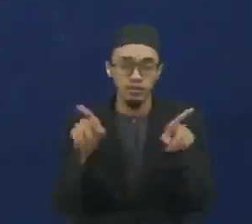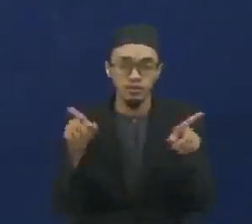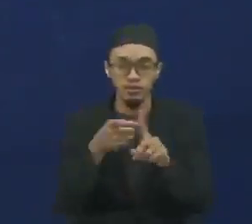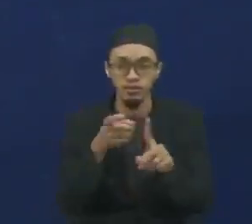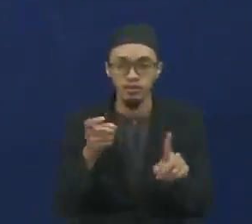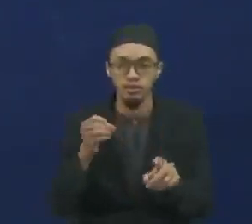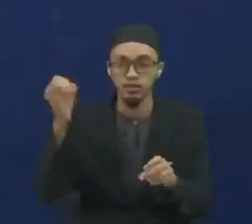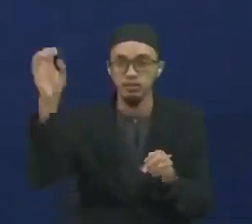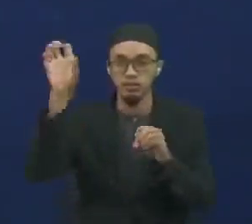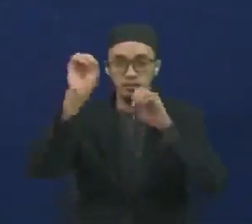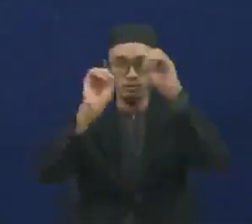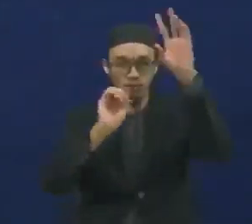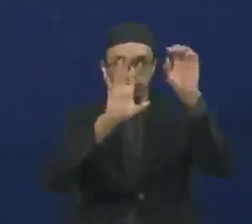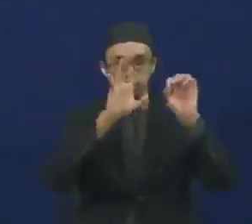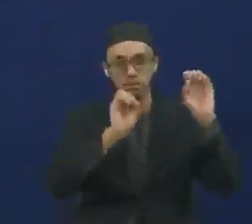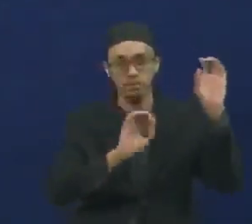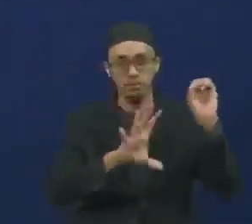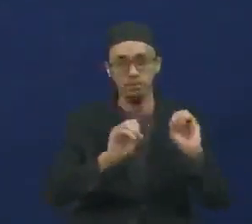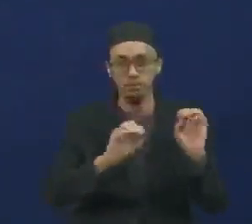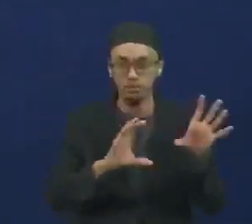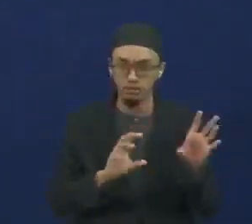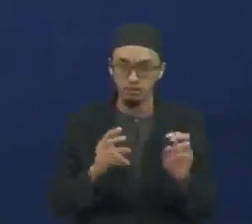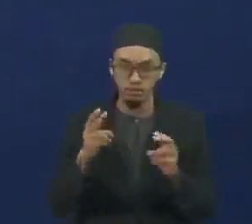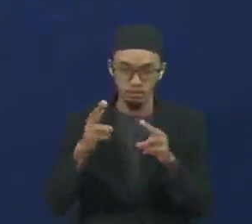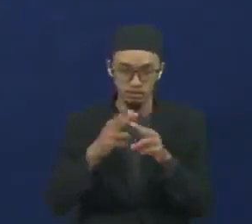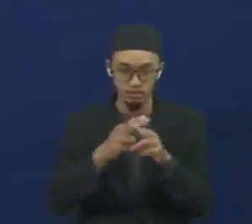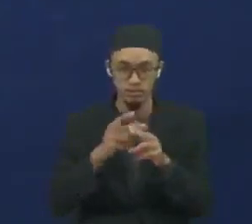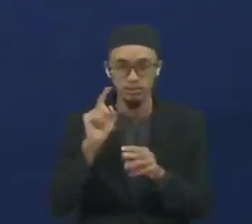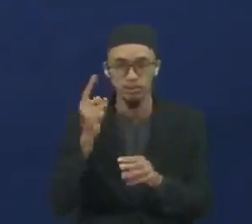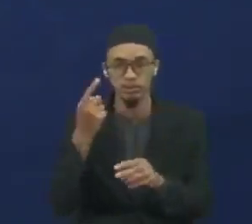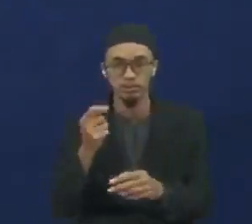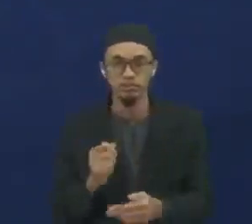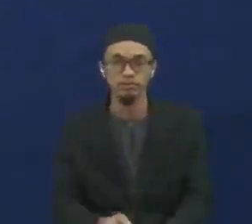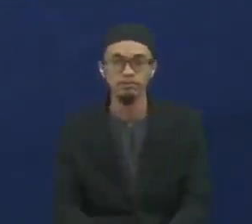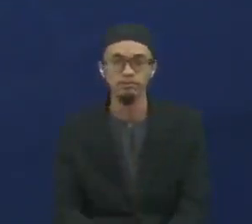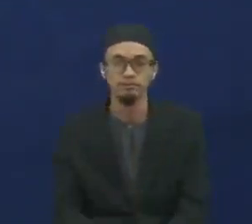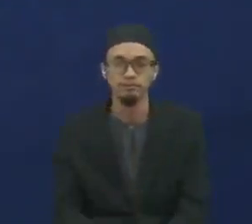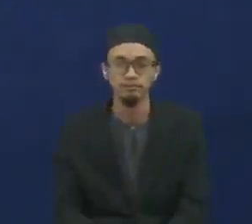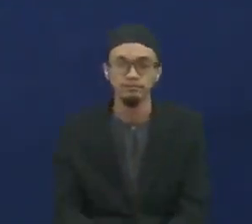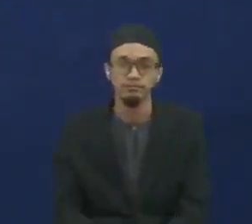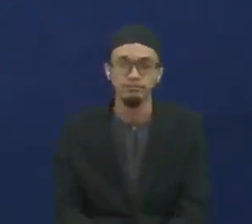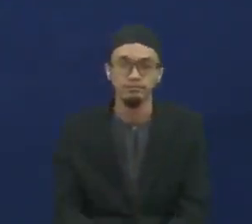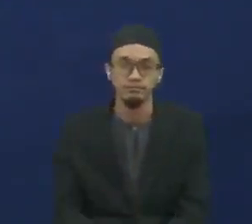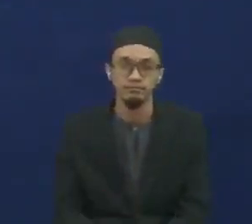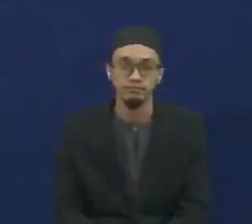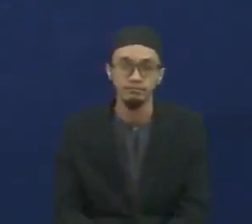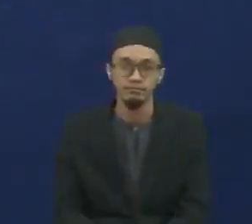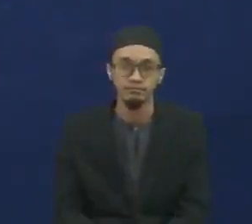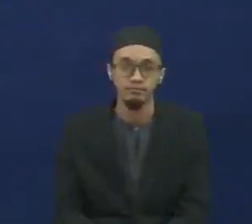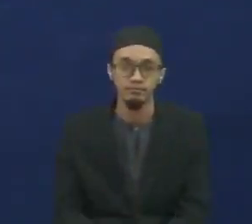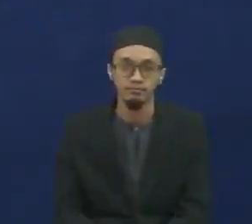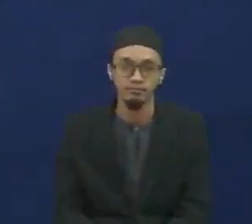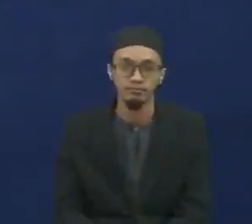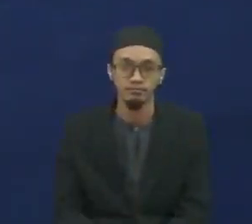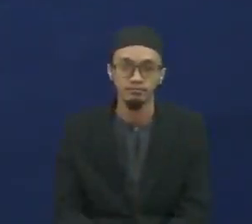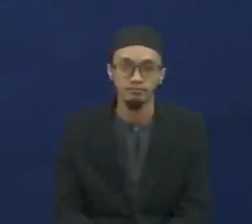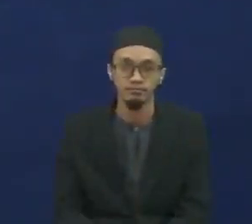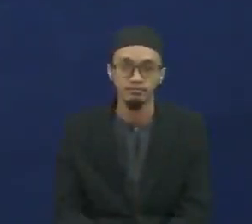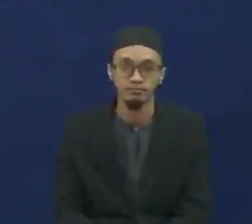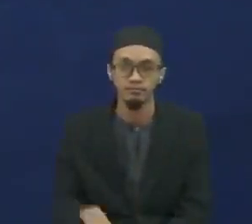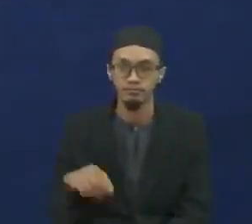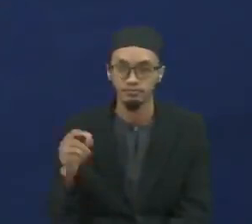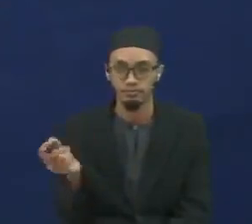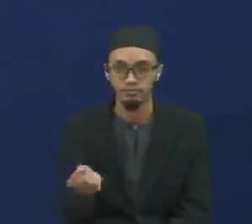ulama warathatul anbiya, wa innal anbiya alam yuwarrithu dinaran wala dirhamma wa innama warrathu